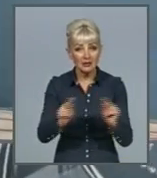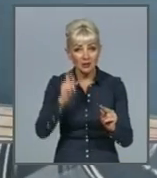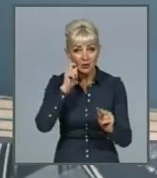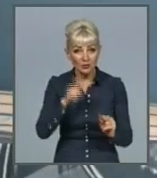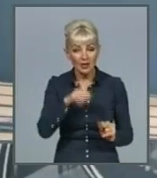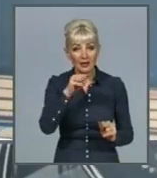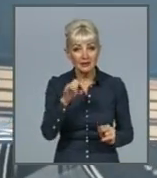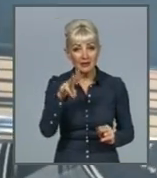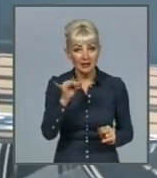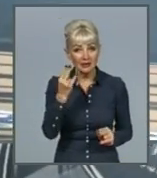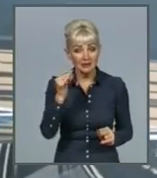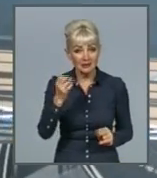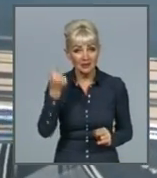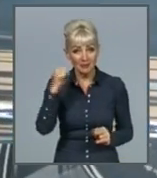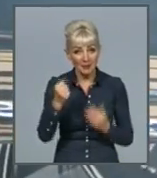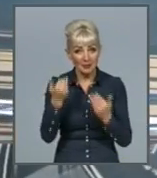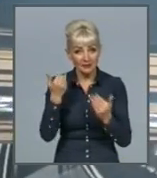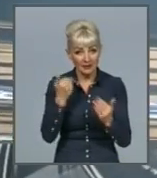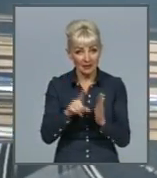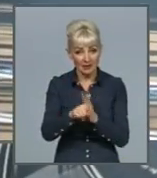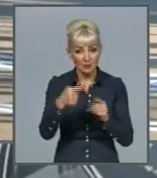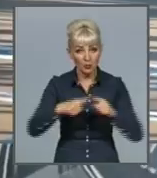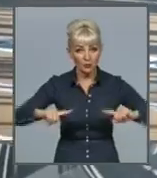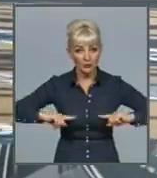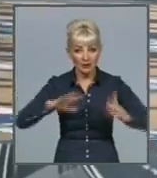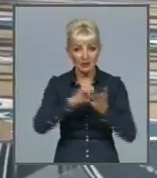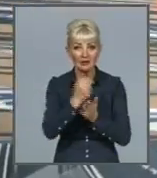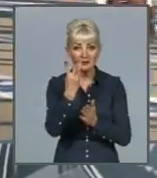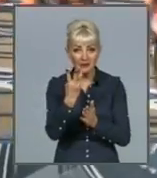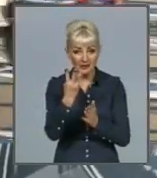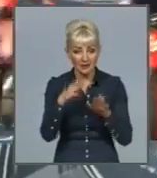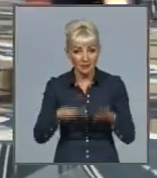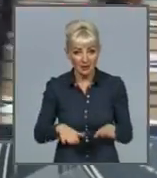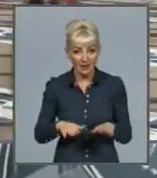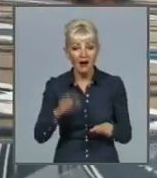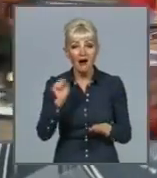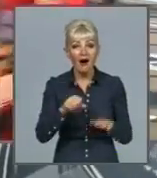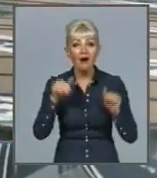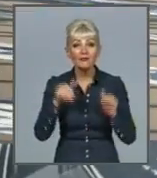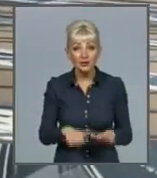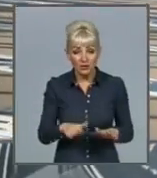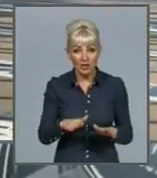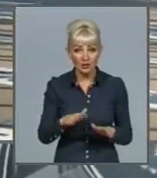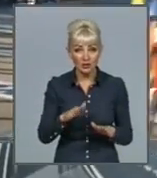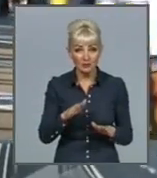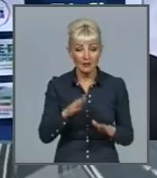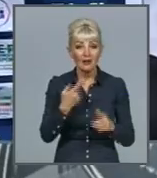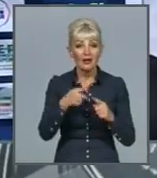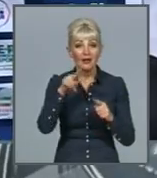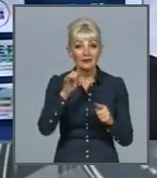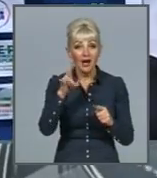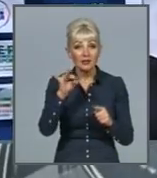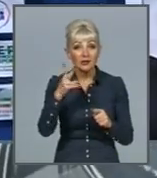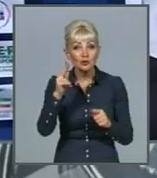выиграл предварительный заезд, в полуфинале занял 3-е проходное место, а в решающем сегменте Данильчуку уже не было равных.